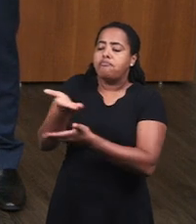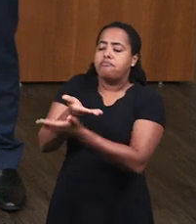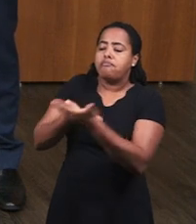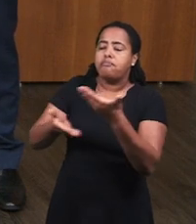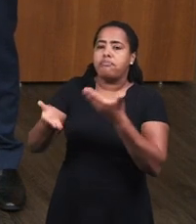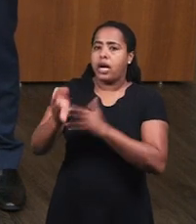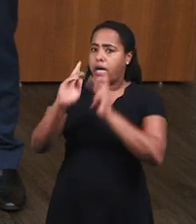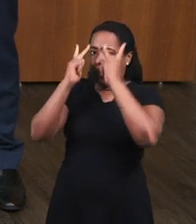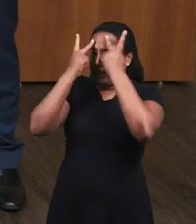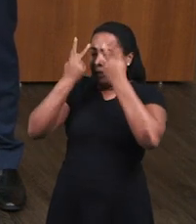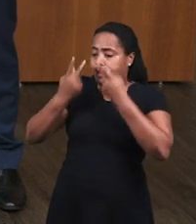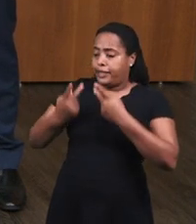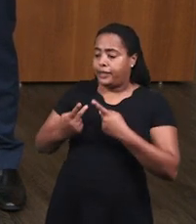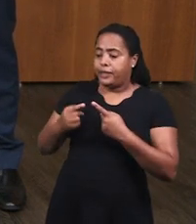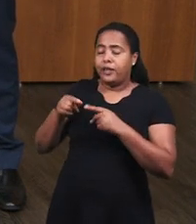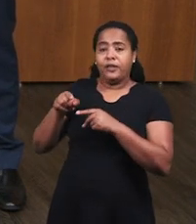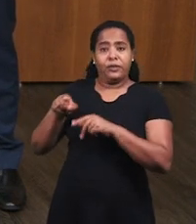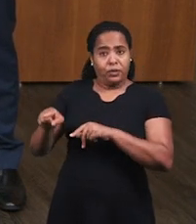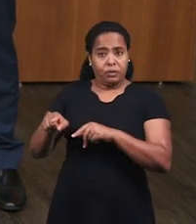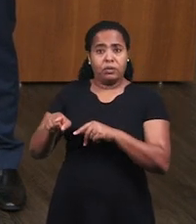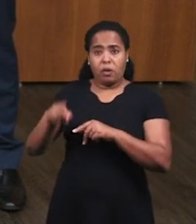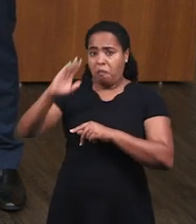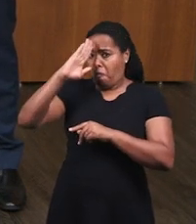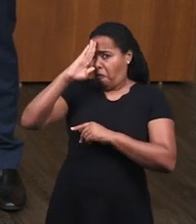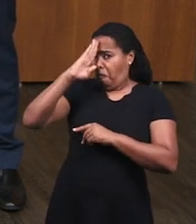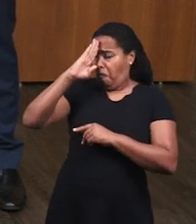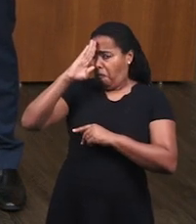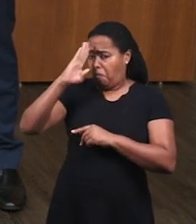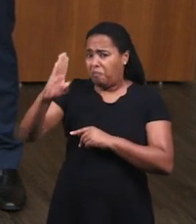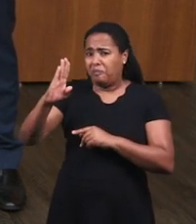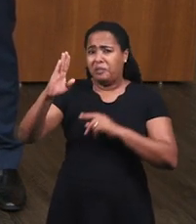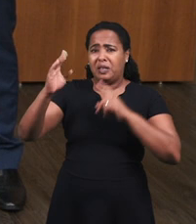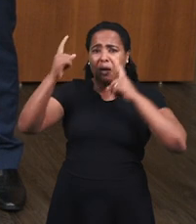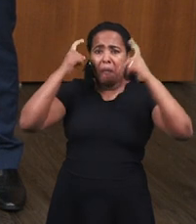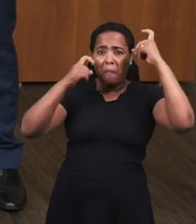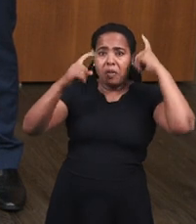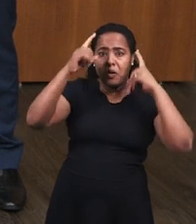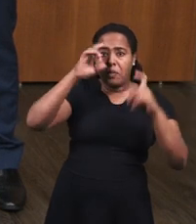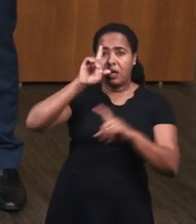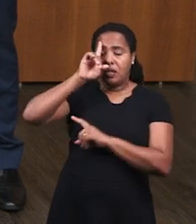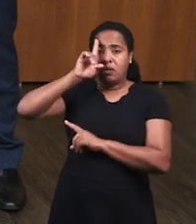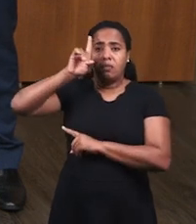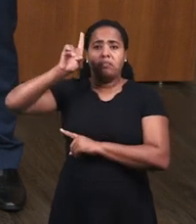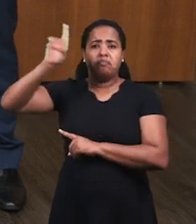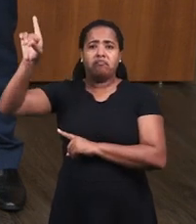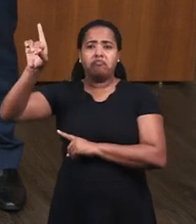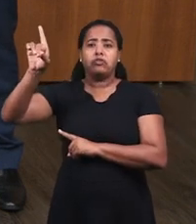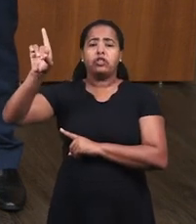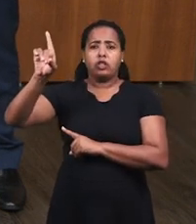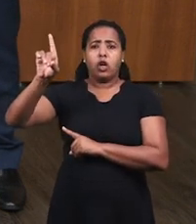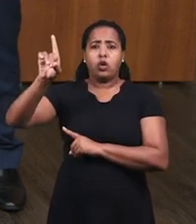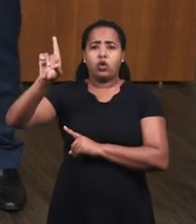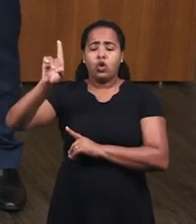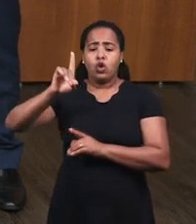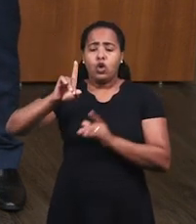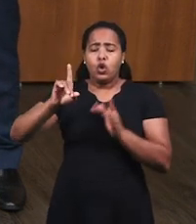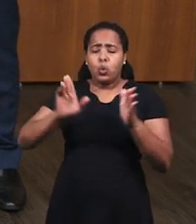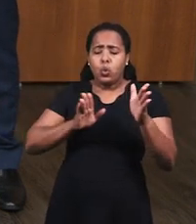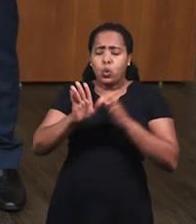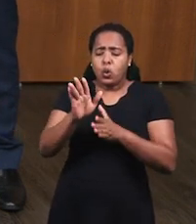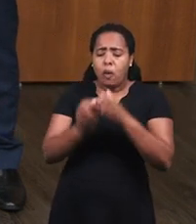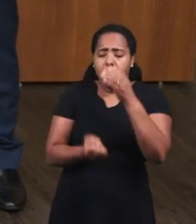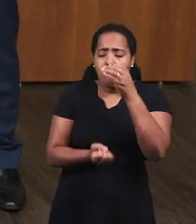построил эту историю с участием человека, потому что человек является